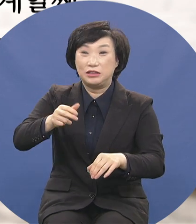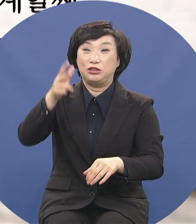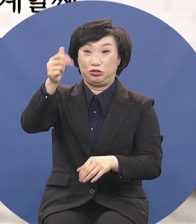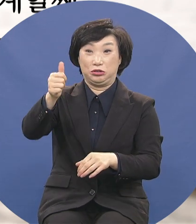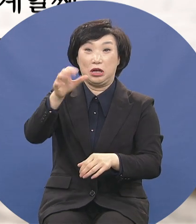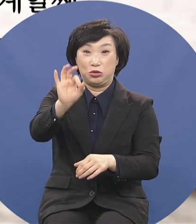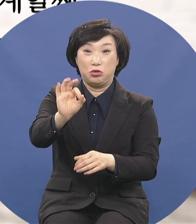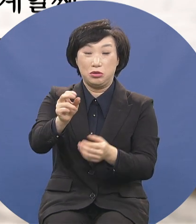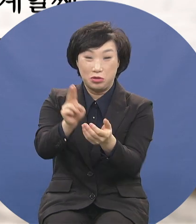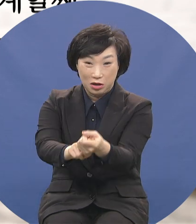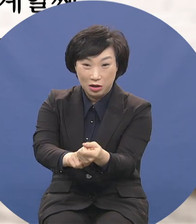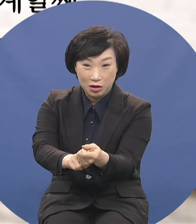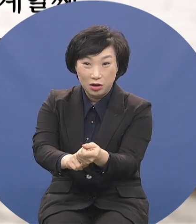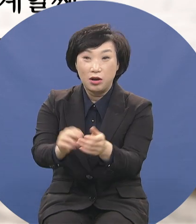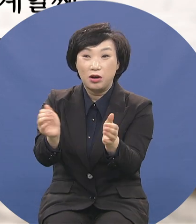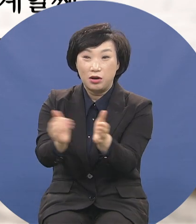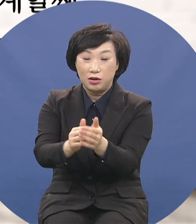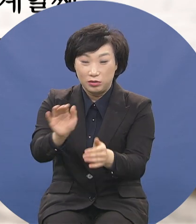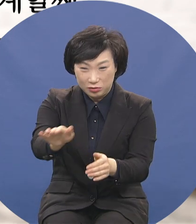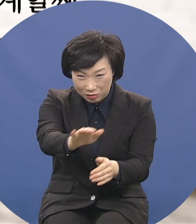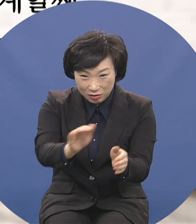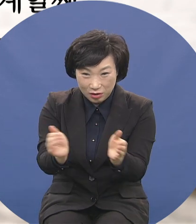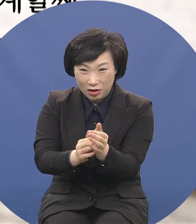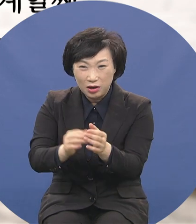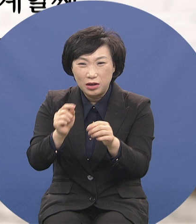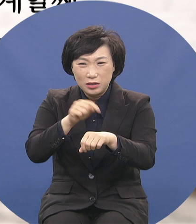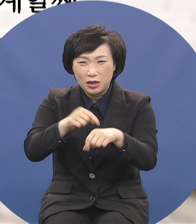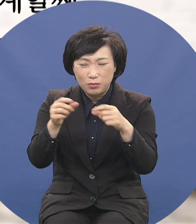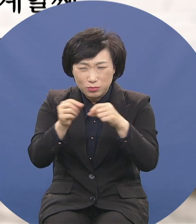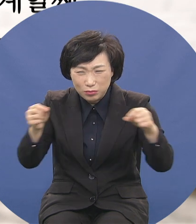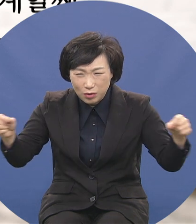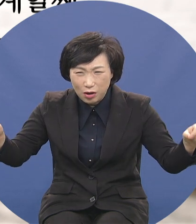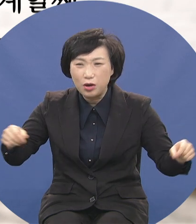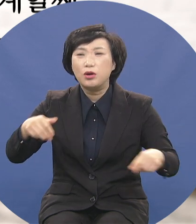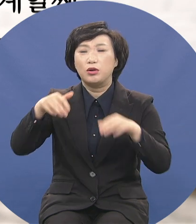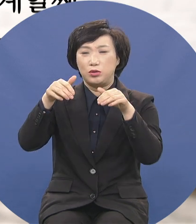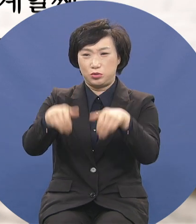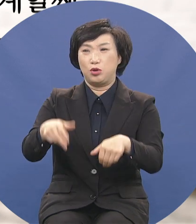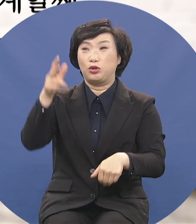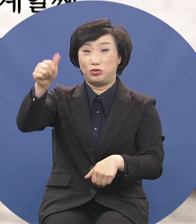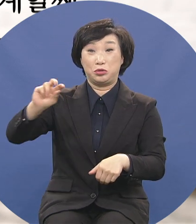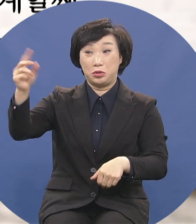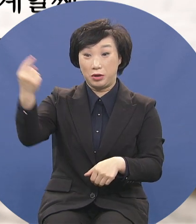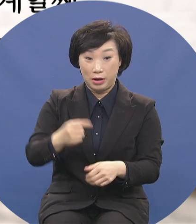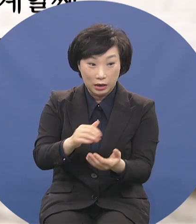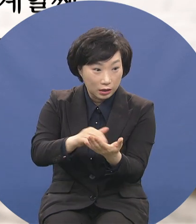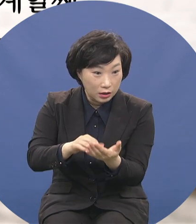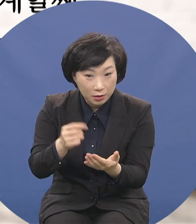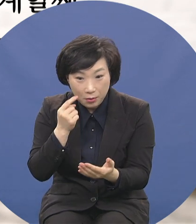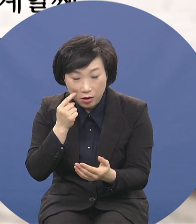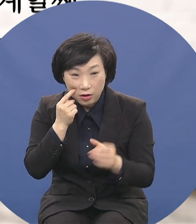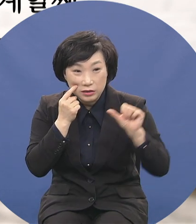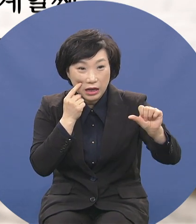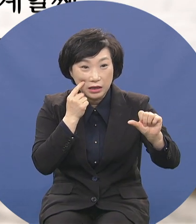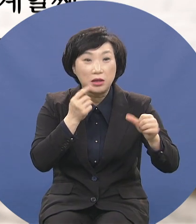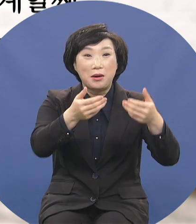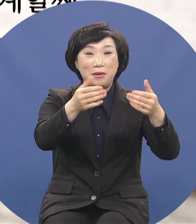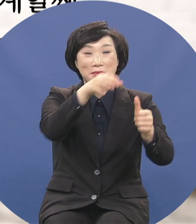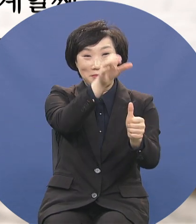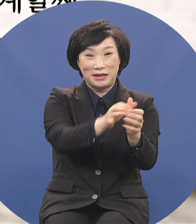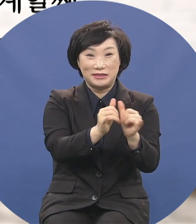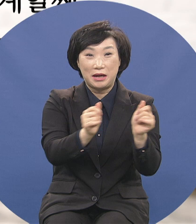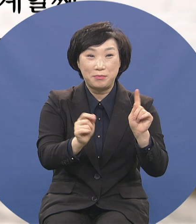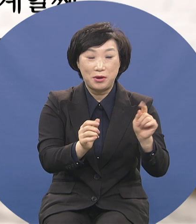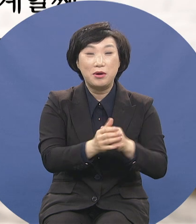돈을 감추어 두었더니 오랜 후에 그 종들의 주인이 돌아와 저희와 회개할세 5달란트 받았던